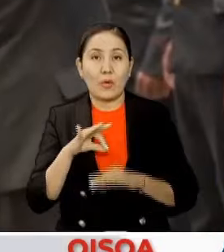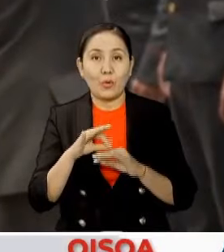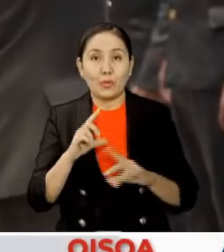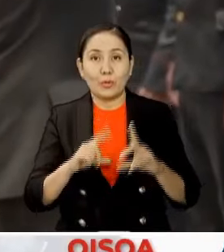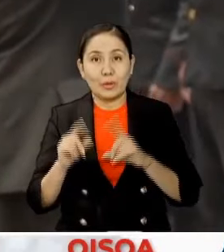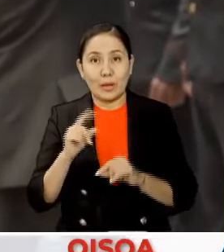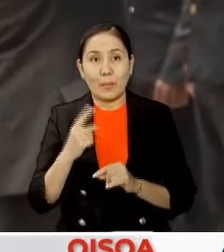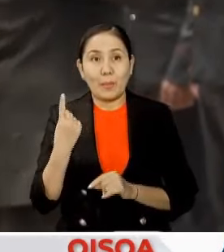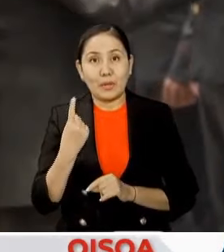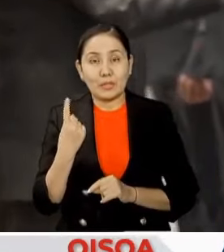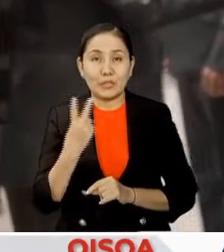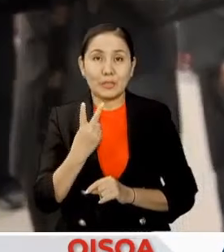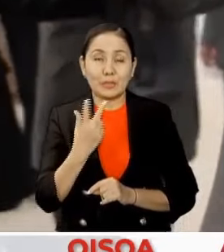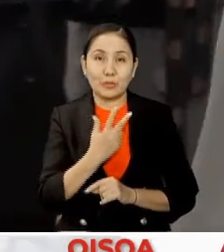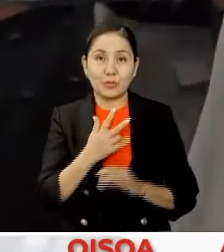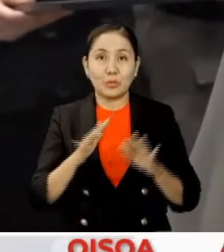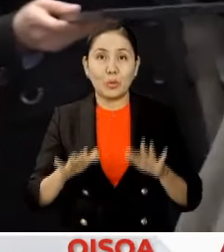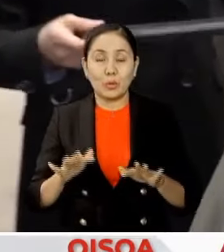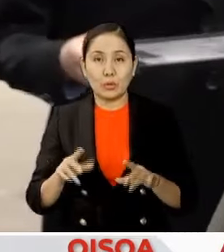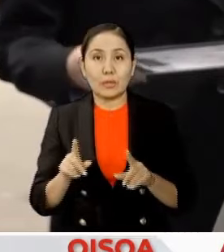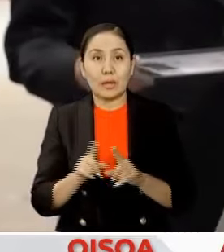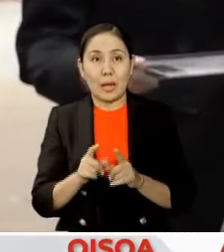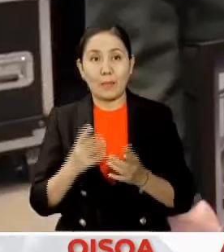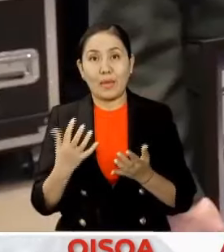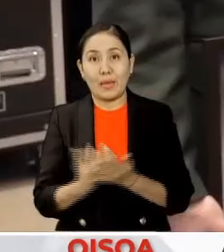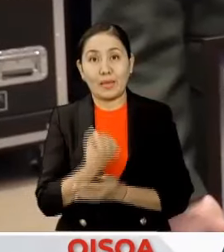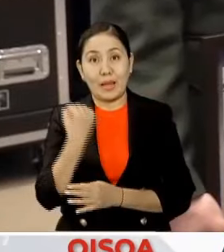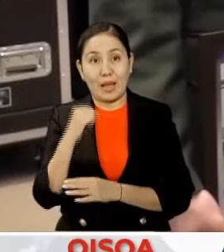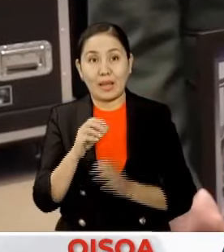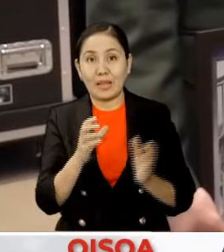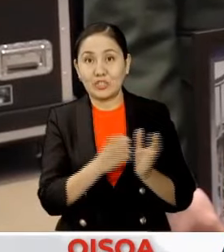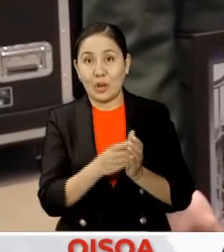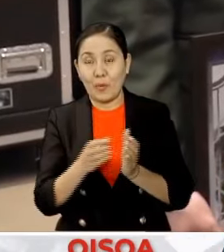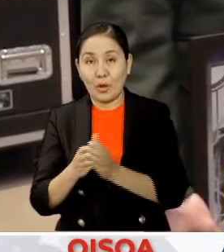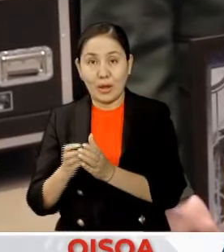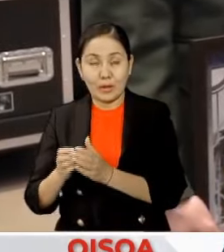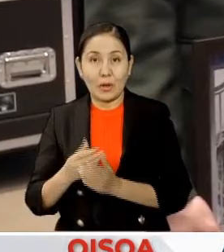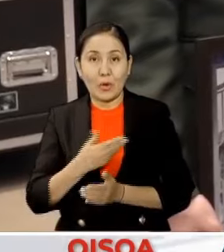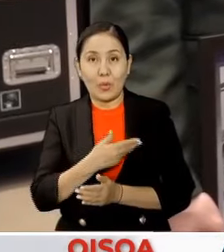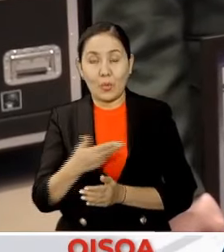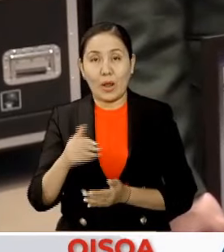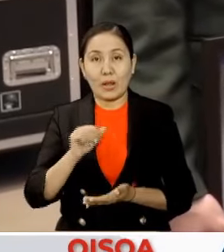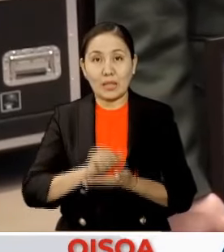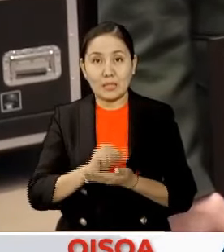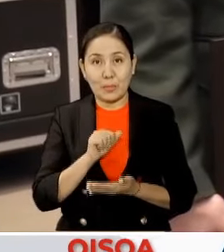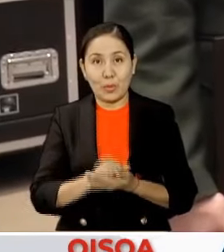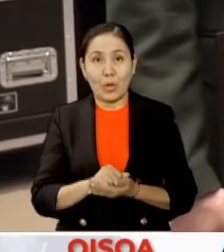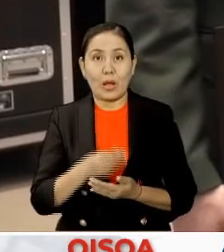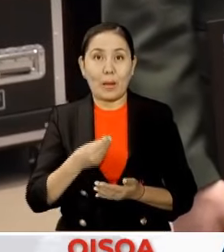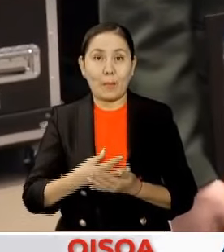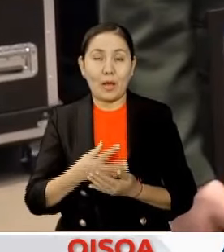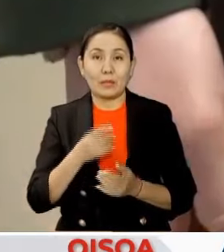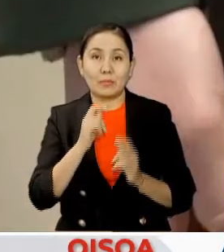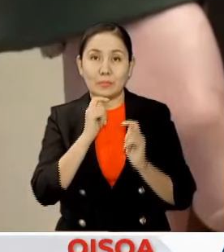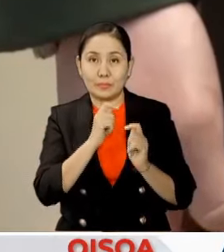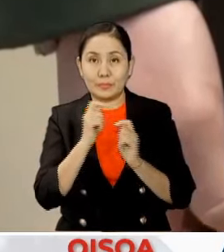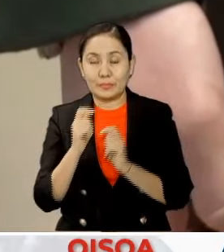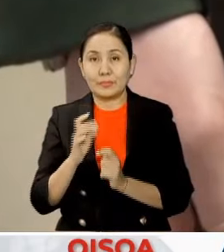so'ngida 1-chi, 2-chi va 3-chi o'rinni egallagan jamoalar aniqlanib, ularga diplom va qimmatbaho